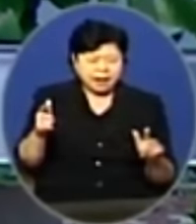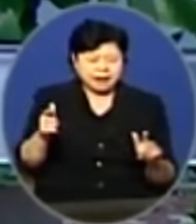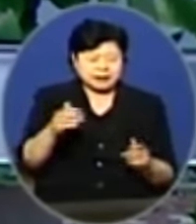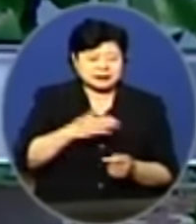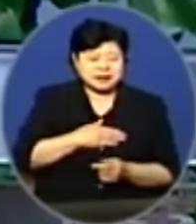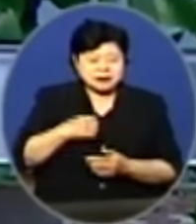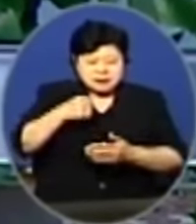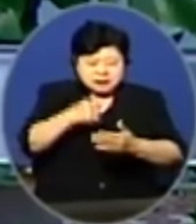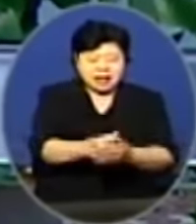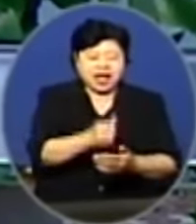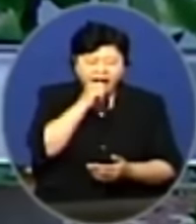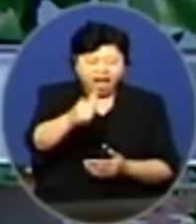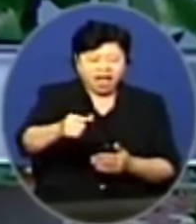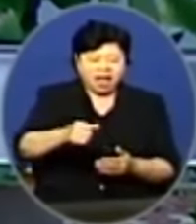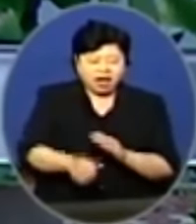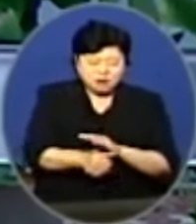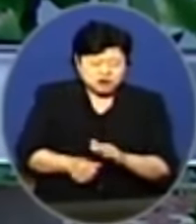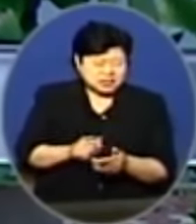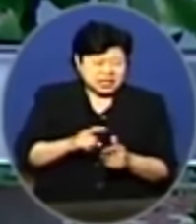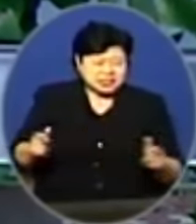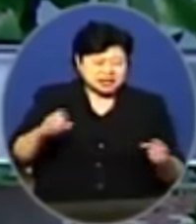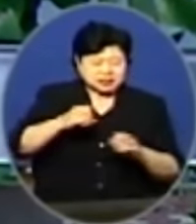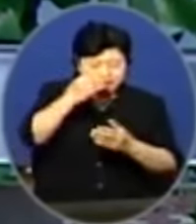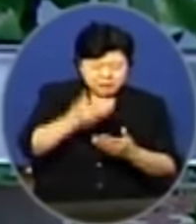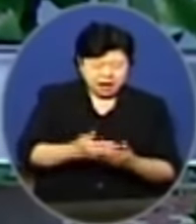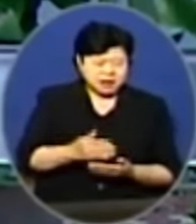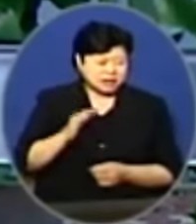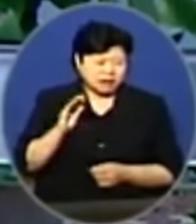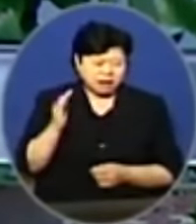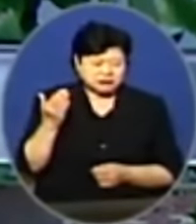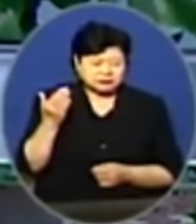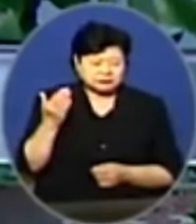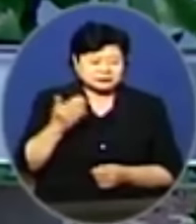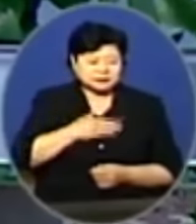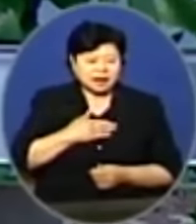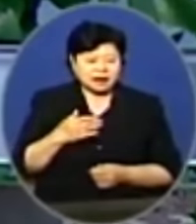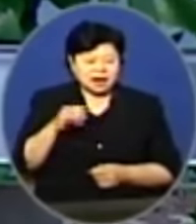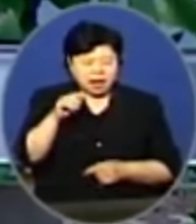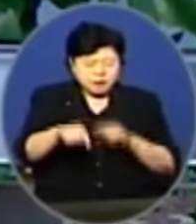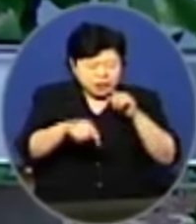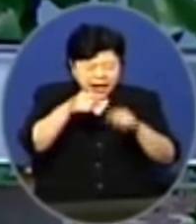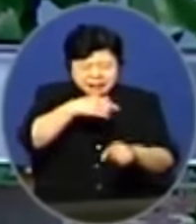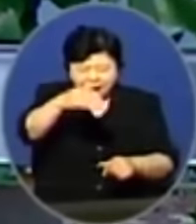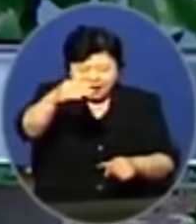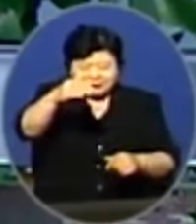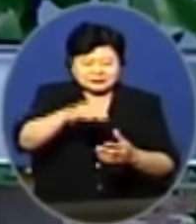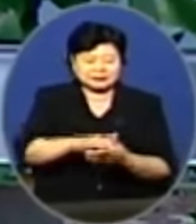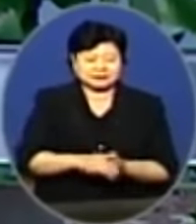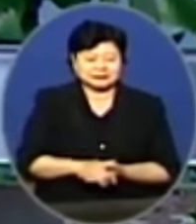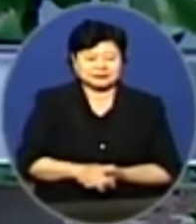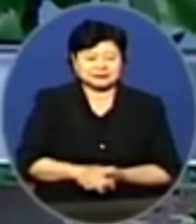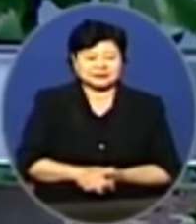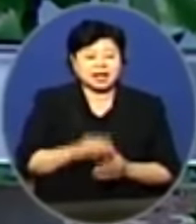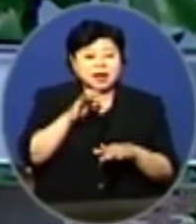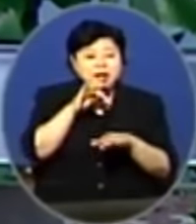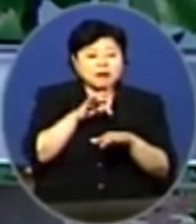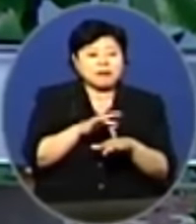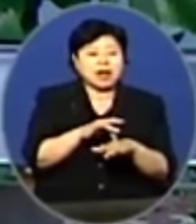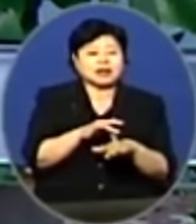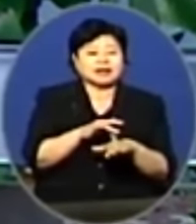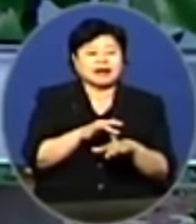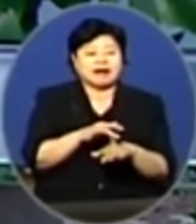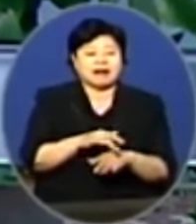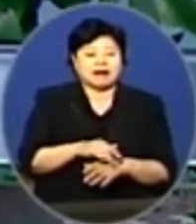나는 결단코 안 물러간다. 나는 응답받고 말겠다. 나는 앞으로 나아간다. 마귀가